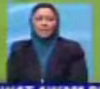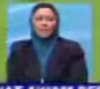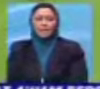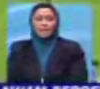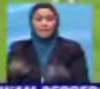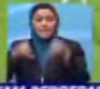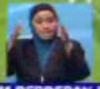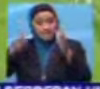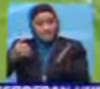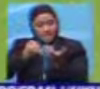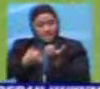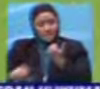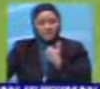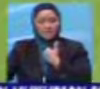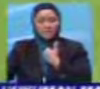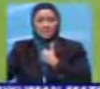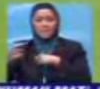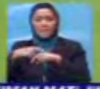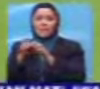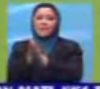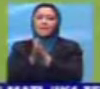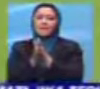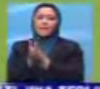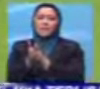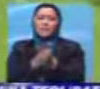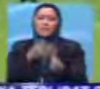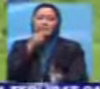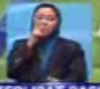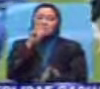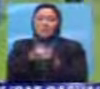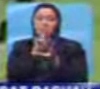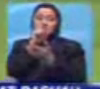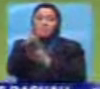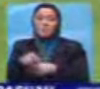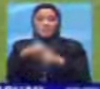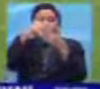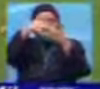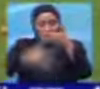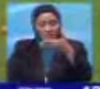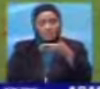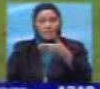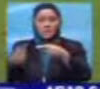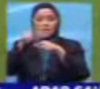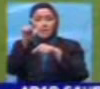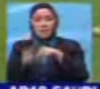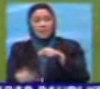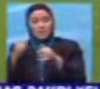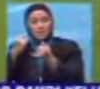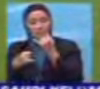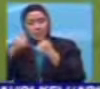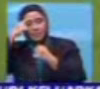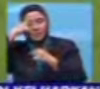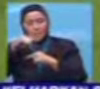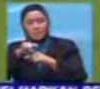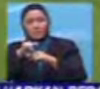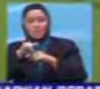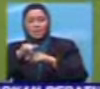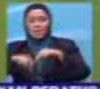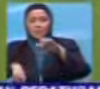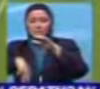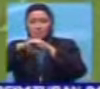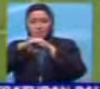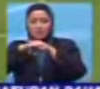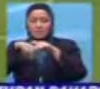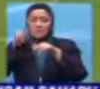Pemain kelahiran air hitam Kedah itu tersenarai sebagai calon akhir anugerah Puskas 2016 menerusi jaringan gol